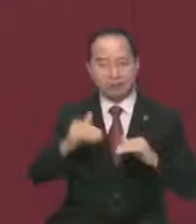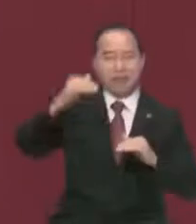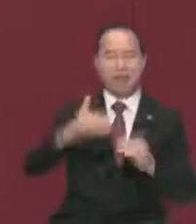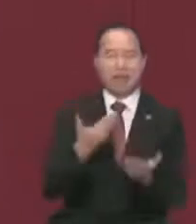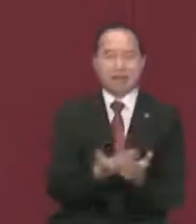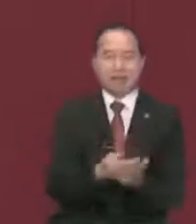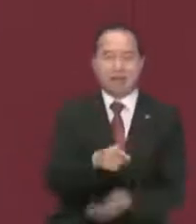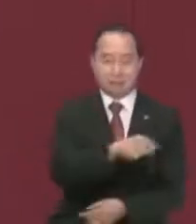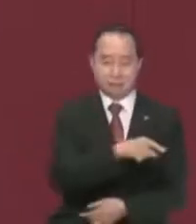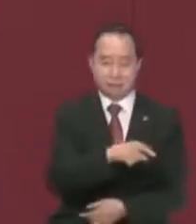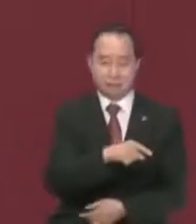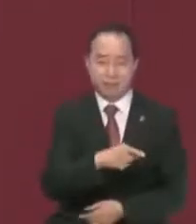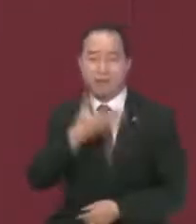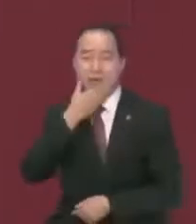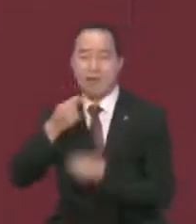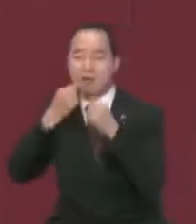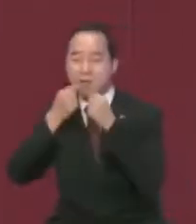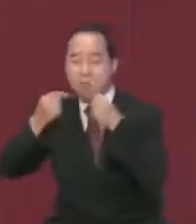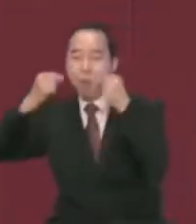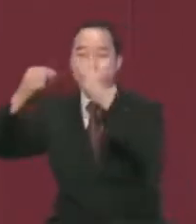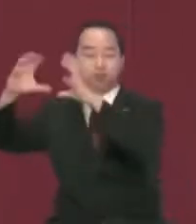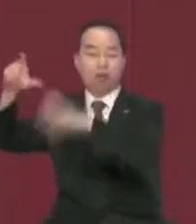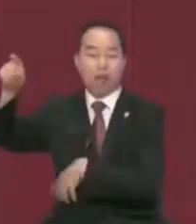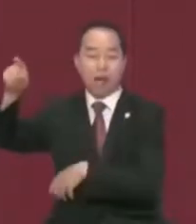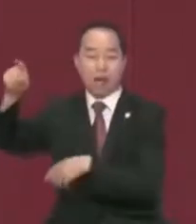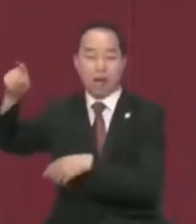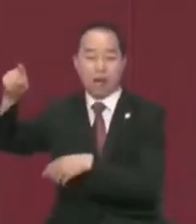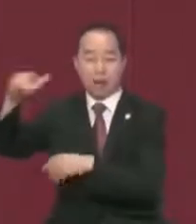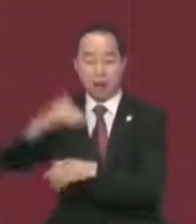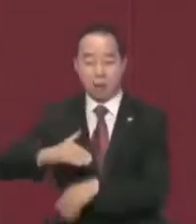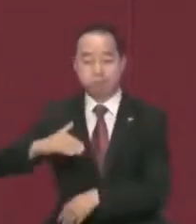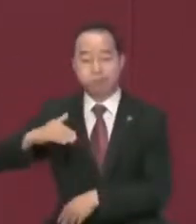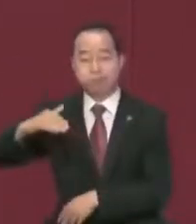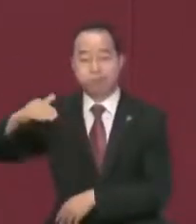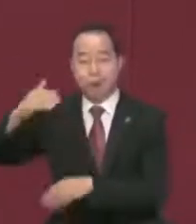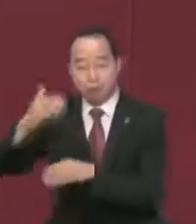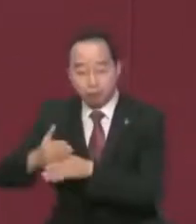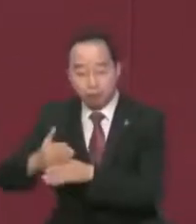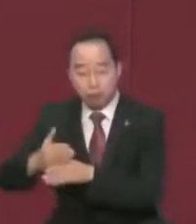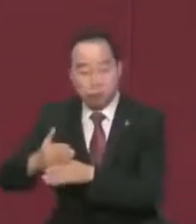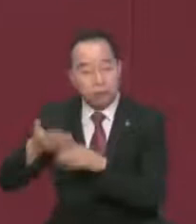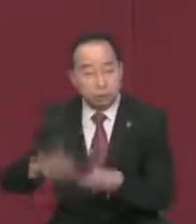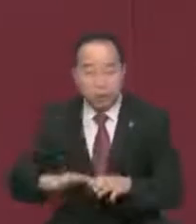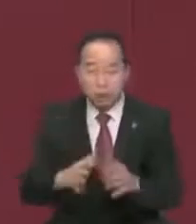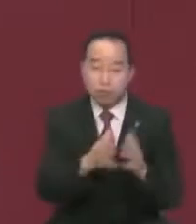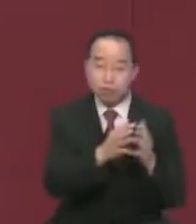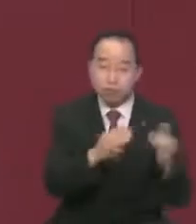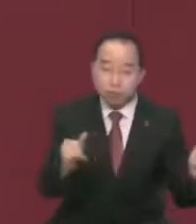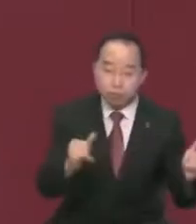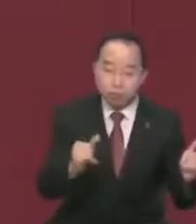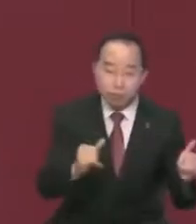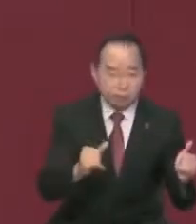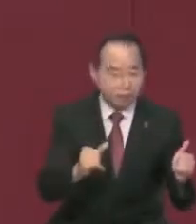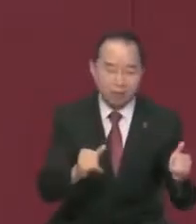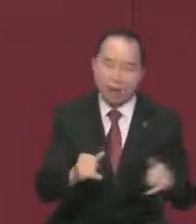우리는 행복국가에 진입했습니다. 그러나 국민의 요구에는 크게 미흡합니다.